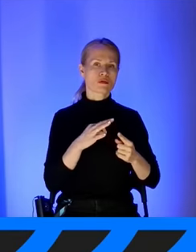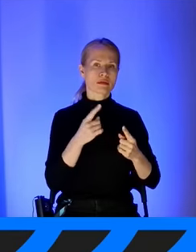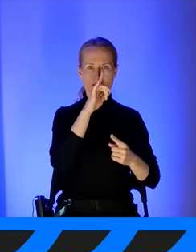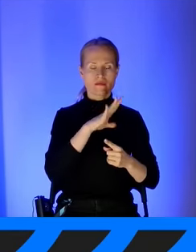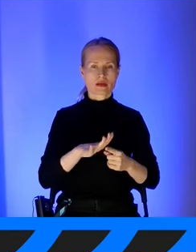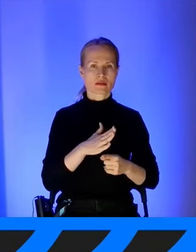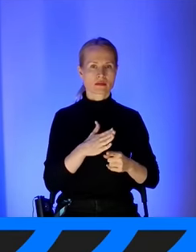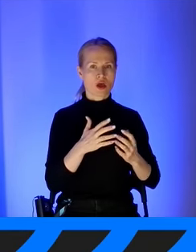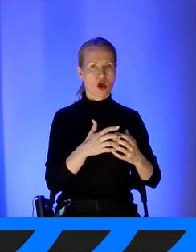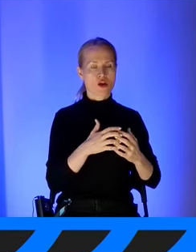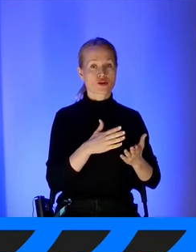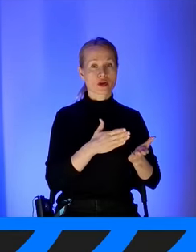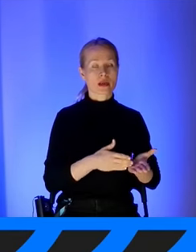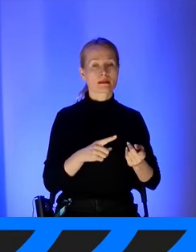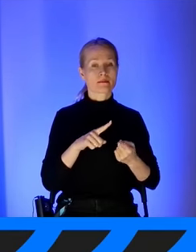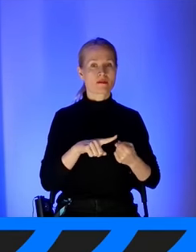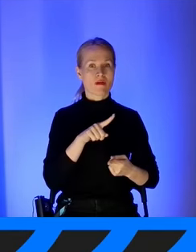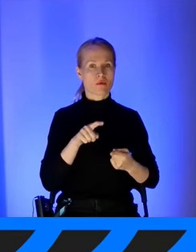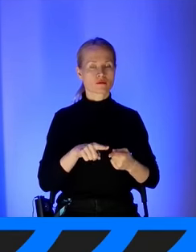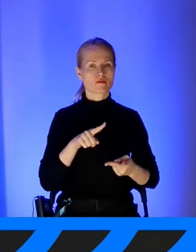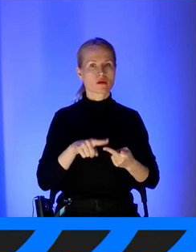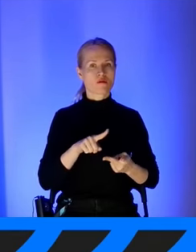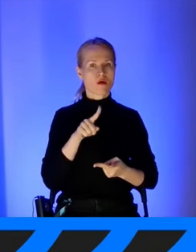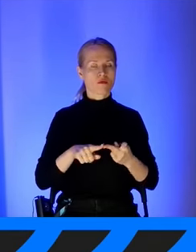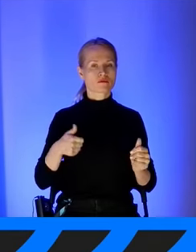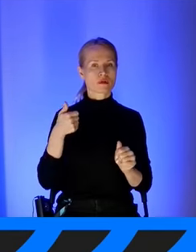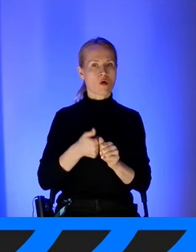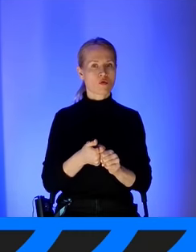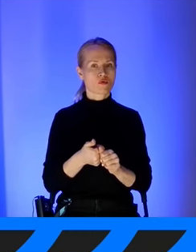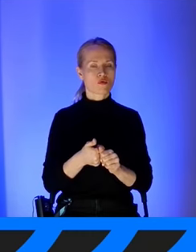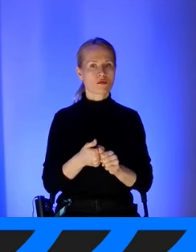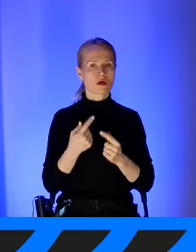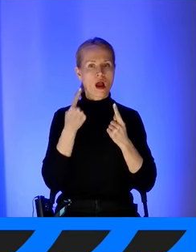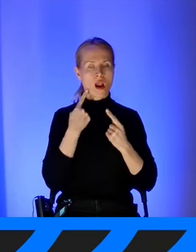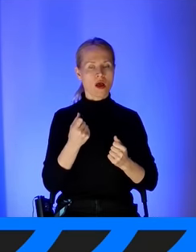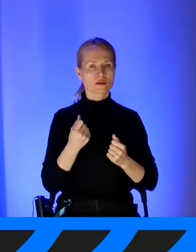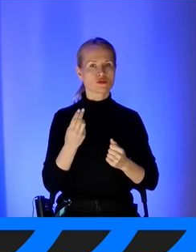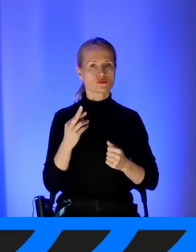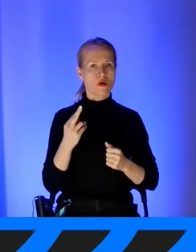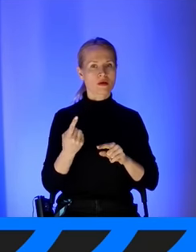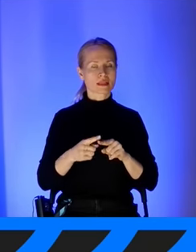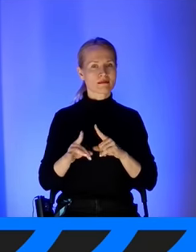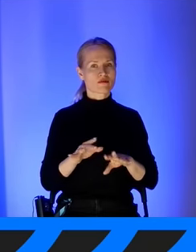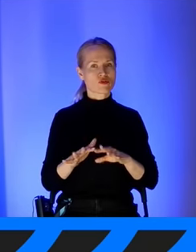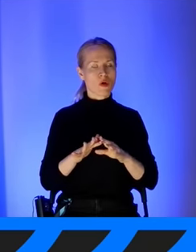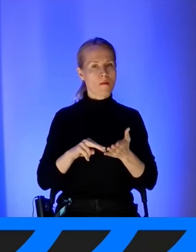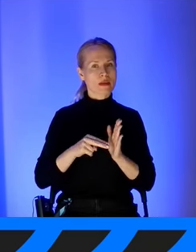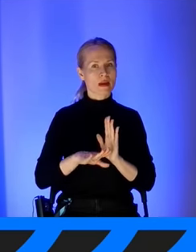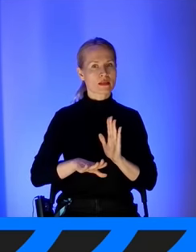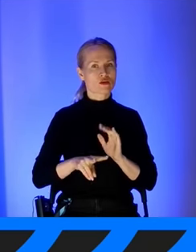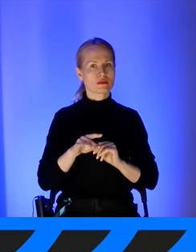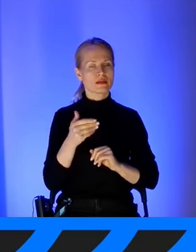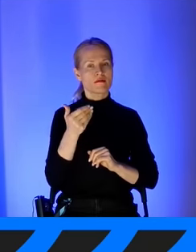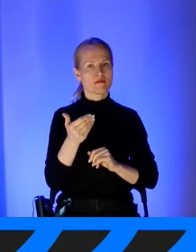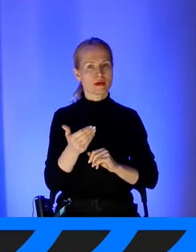известных Это первый вопрос а второй вопрос сразу в догонку Классная штука вот с этим движком а не планируете ли вы его